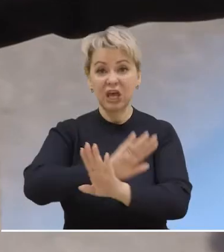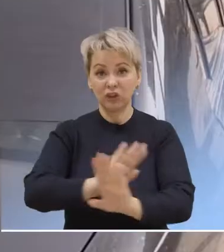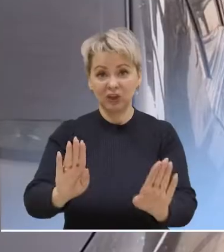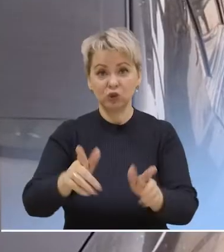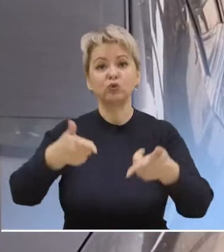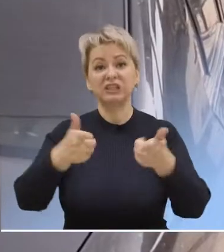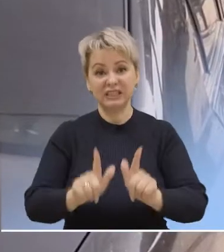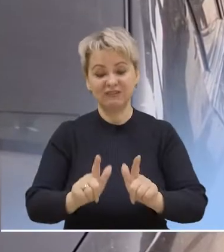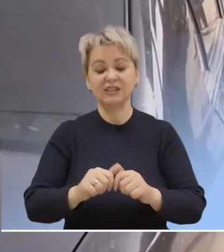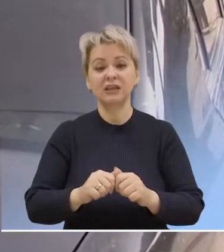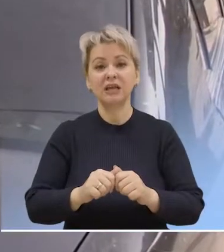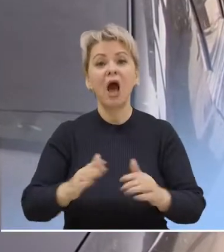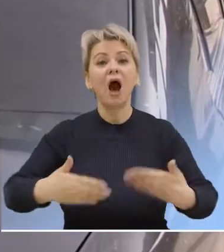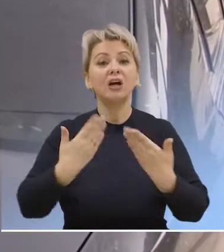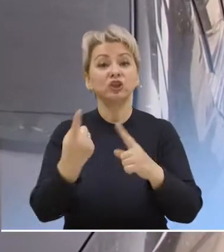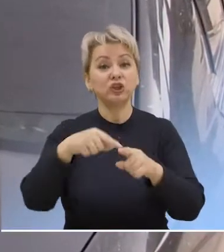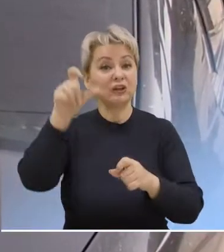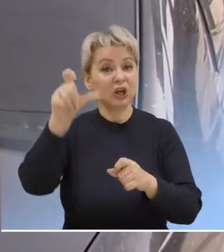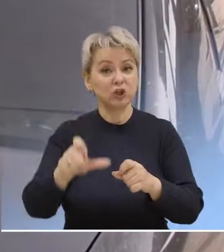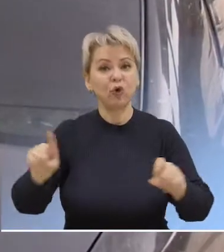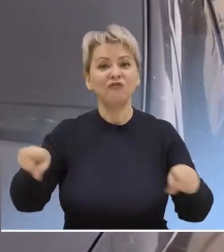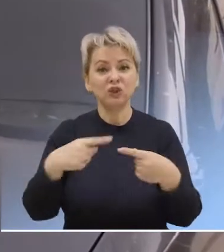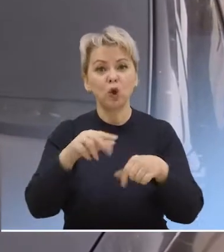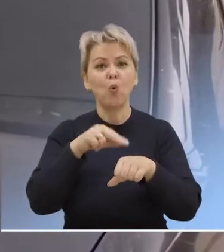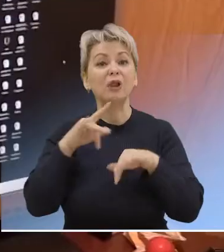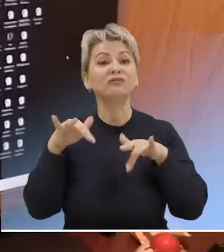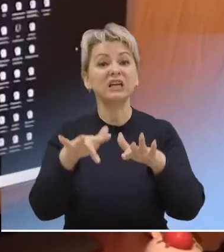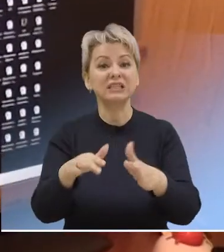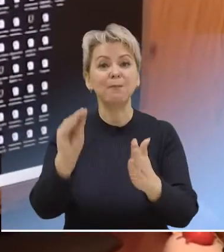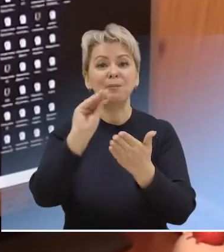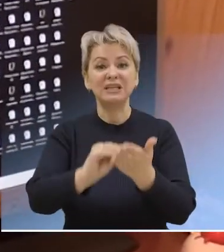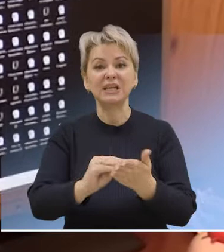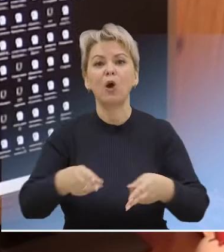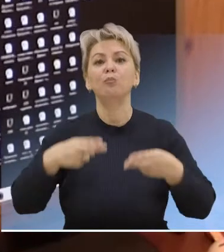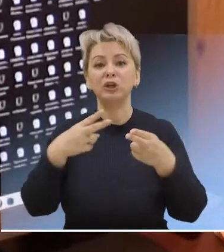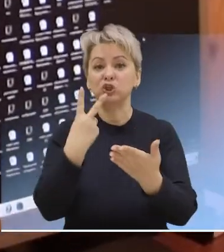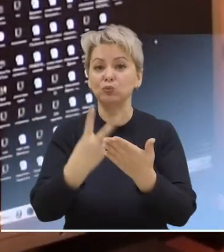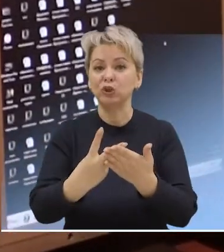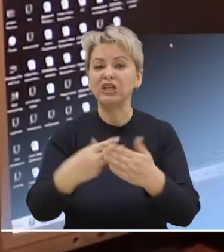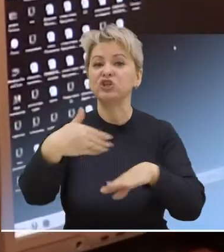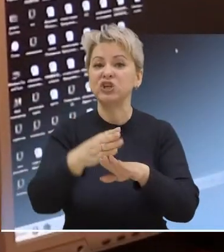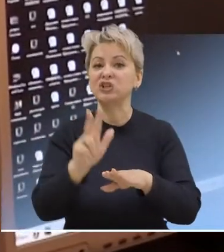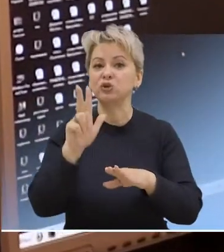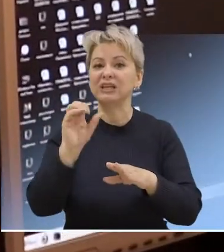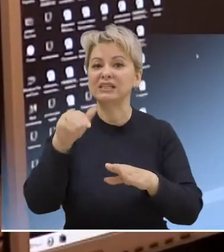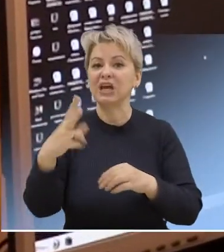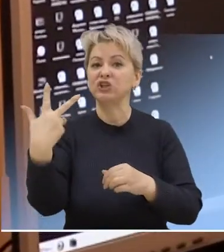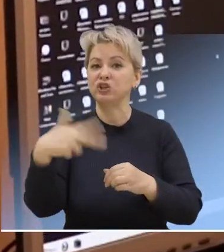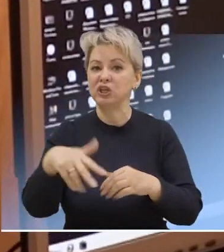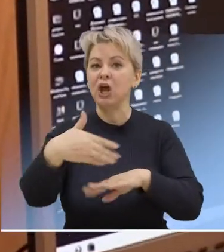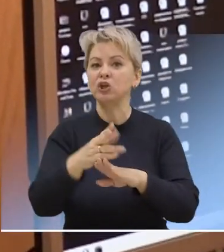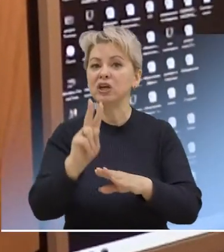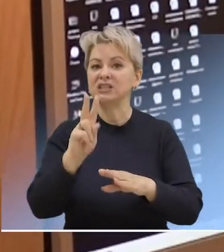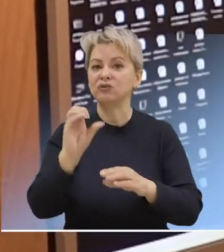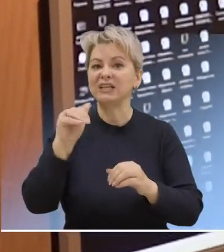увы, не соответствуют действительности. В отношении злоумышленника возбуждено уголовное дело по признакам преступления, предусмотренного частью 3